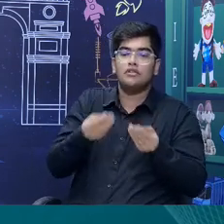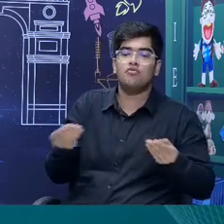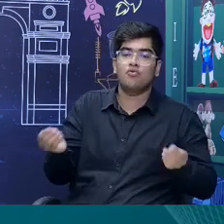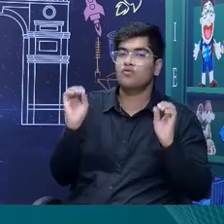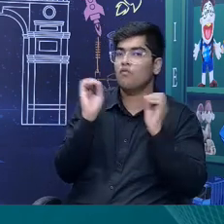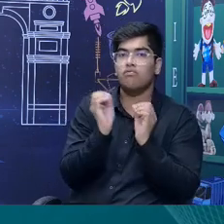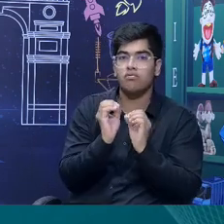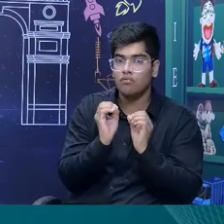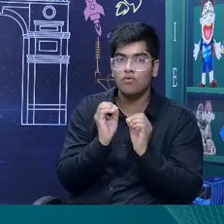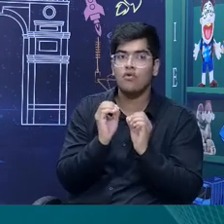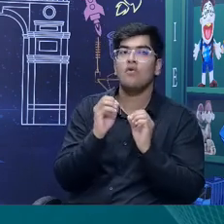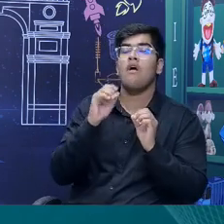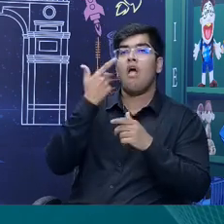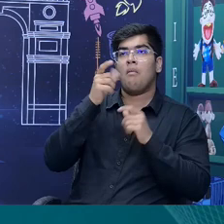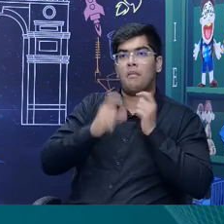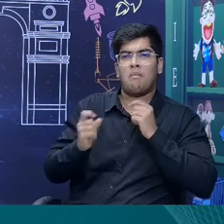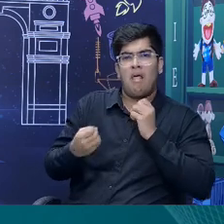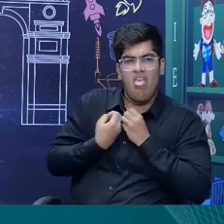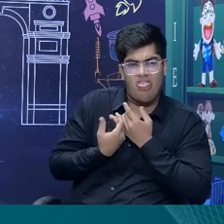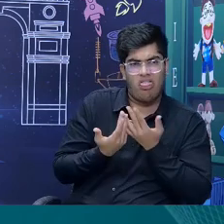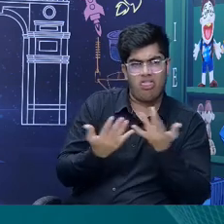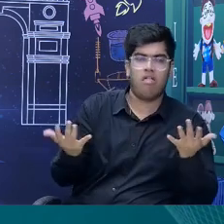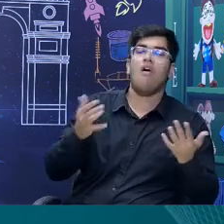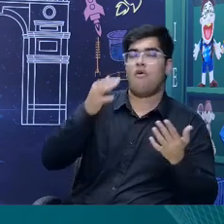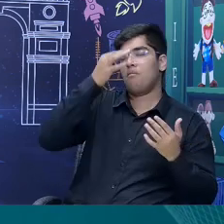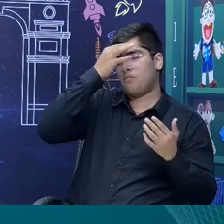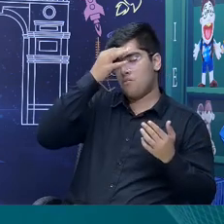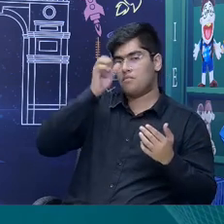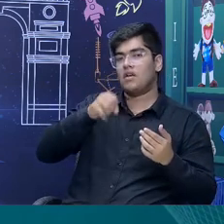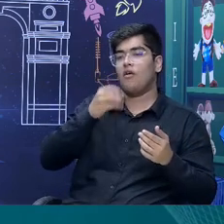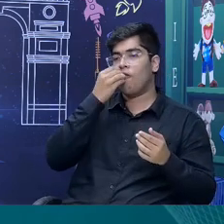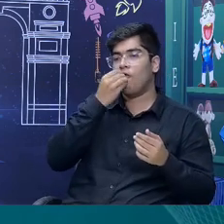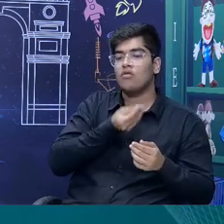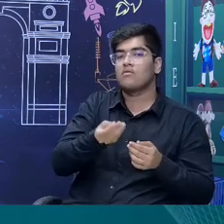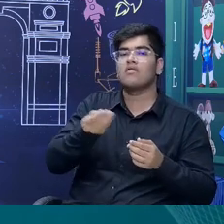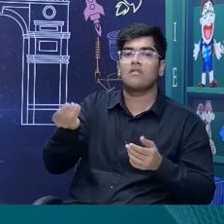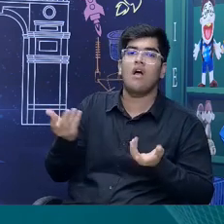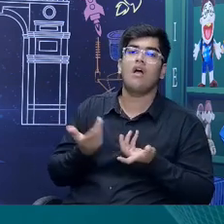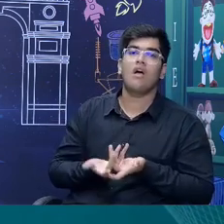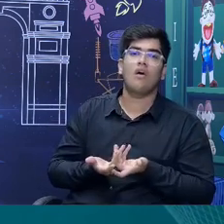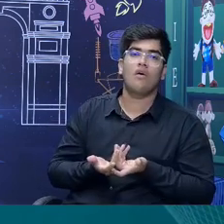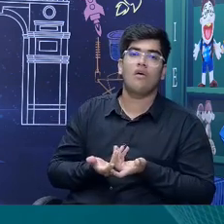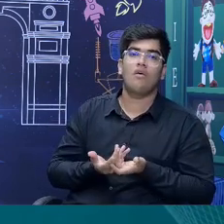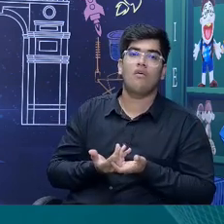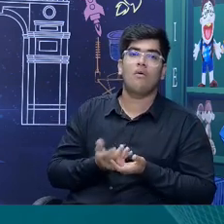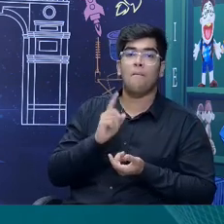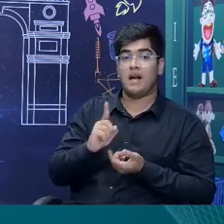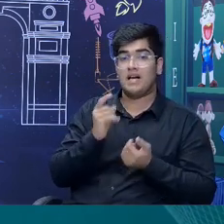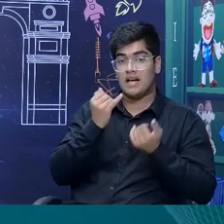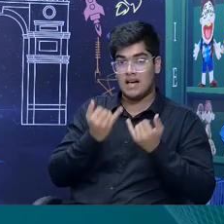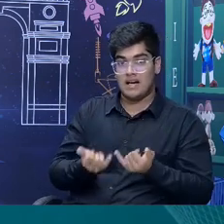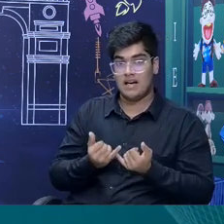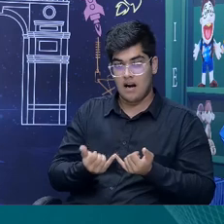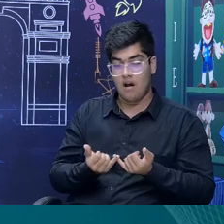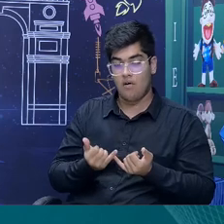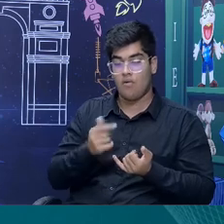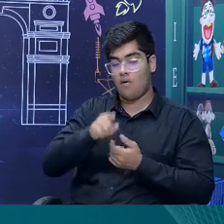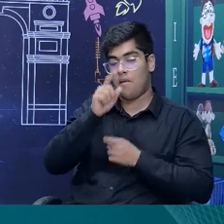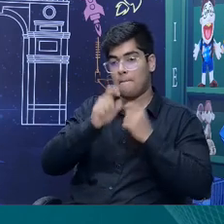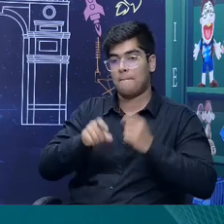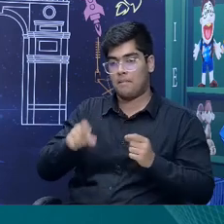बट वन नीड तू अंडरस्टैंड डेट आज ऑफ नो दिस डेमोग्राफिक डिविडेंड इस इन फीवर